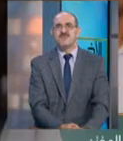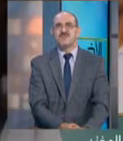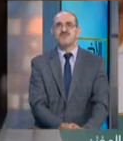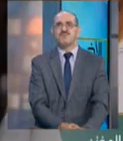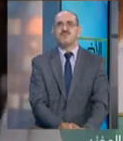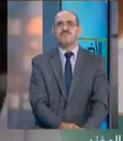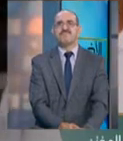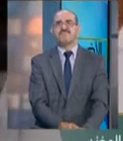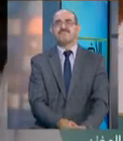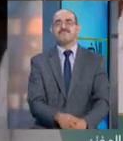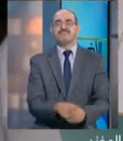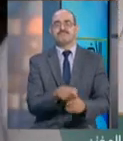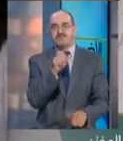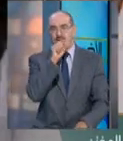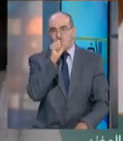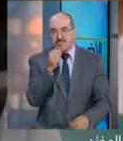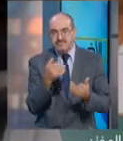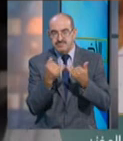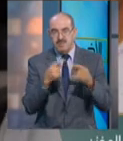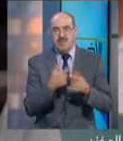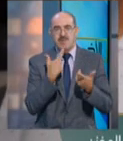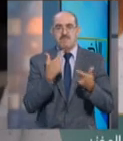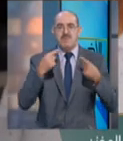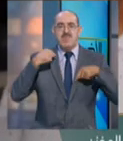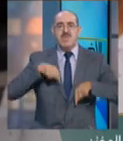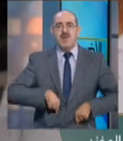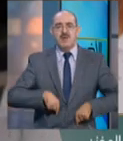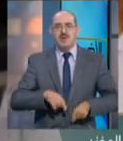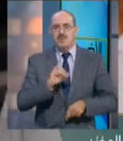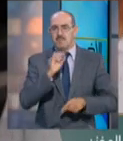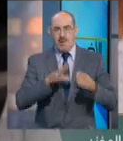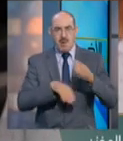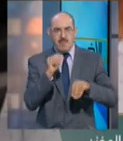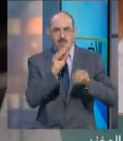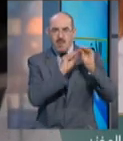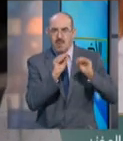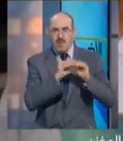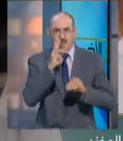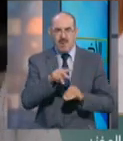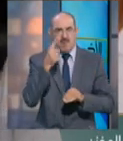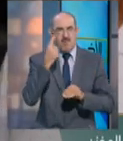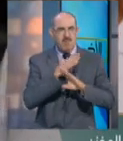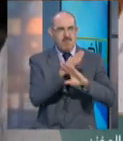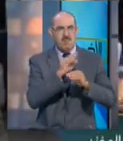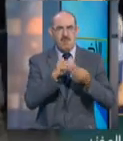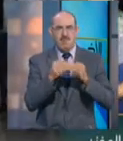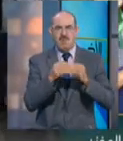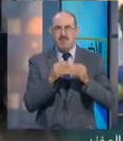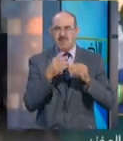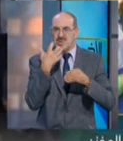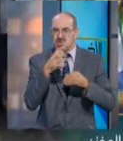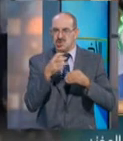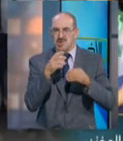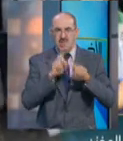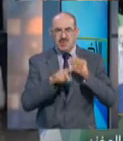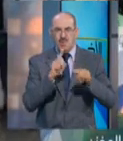هذه الحكومة لم تتخذ إجراءات اجتماعية حقيقية لمواجهة الفقر ولمواجهة غلاء الأسعار. جينا